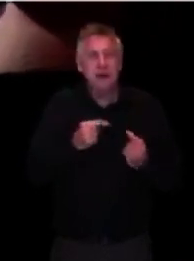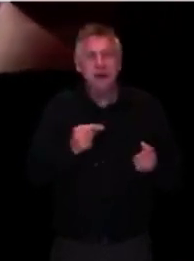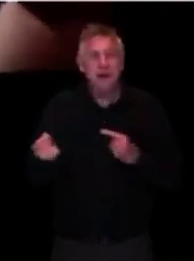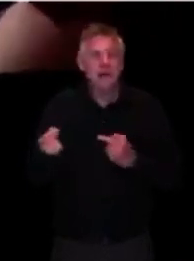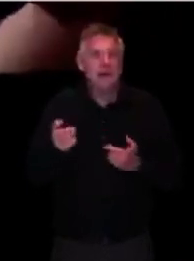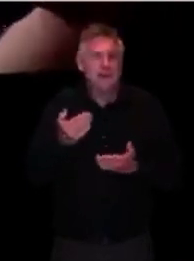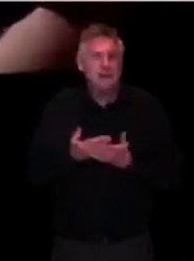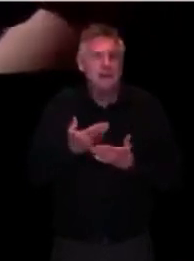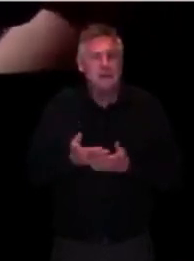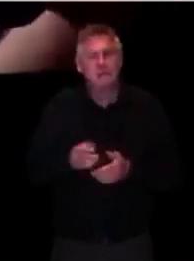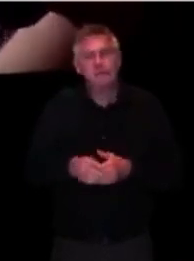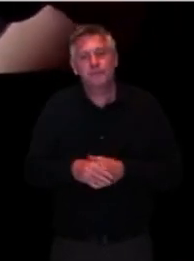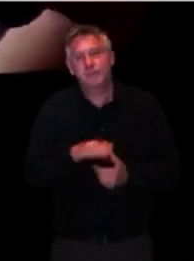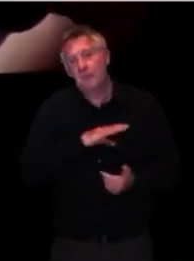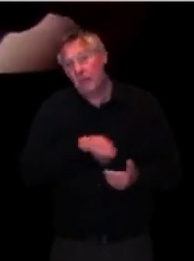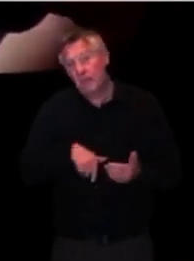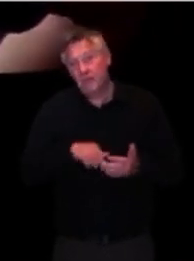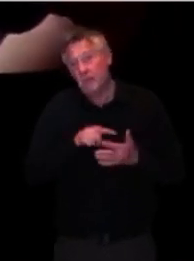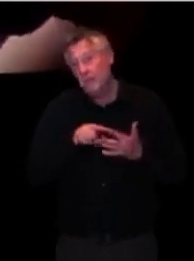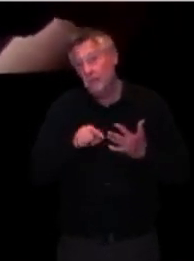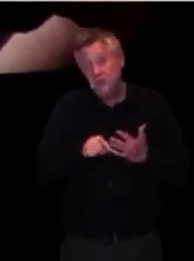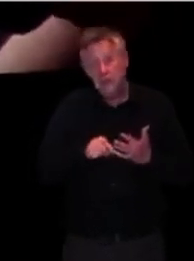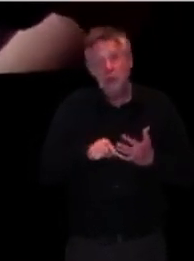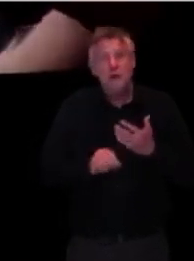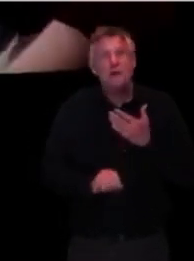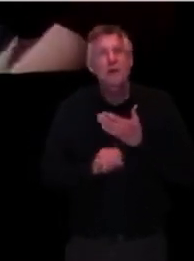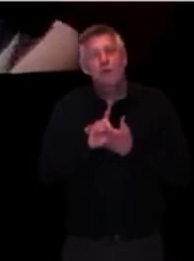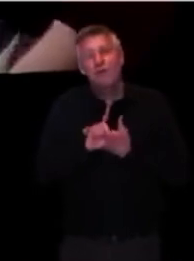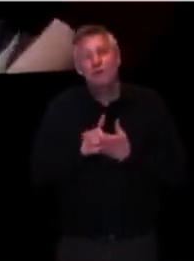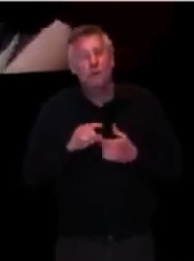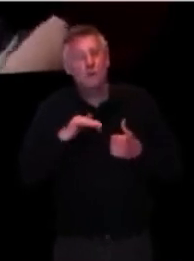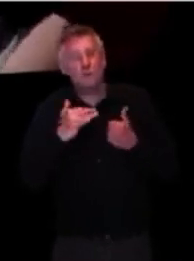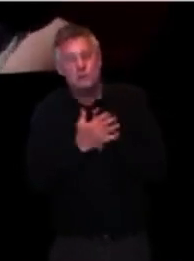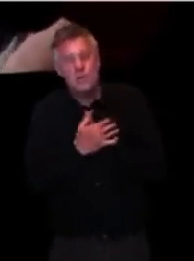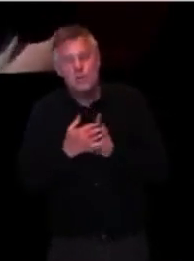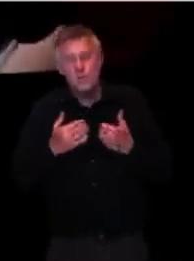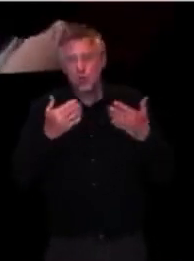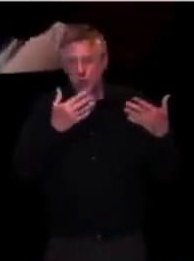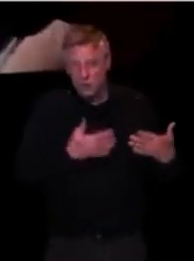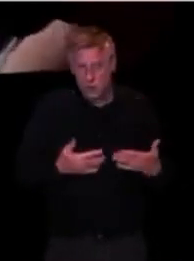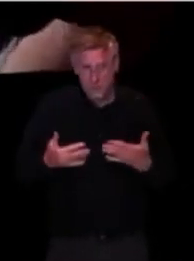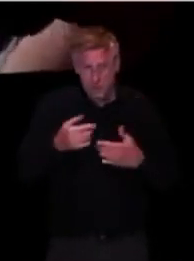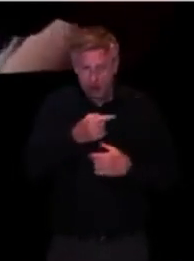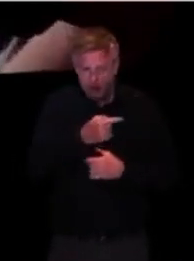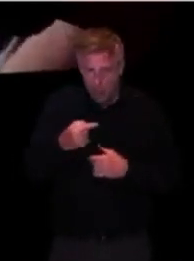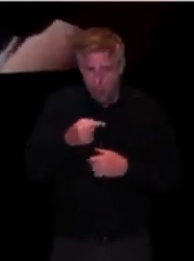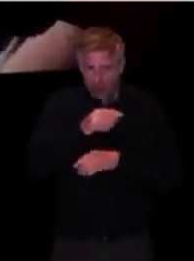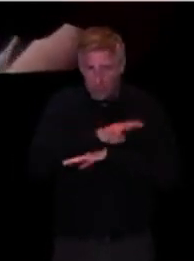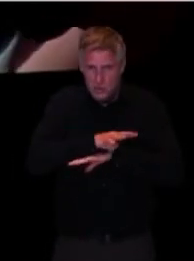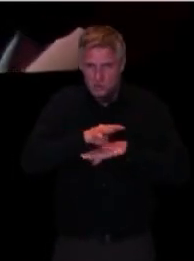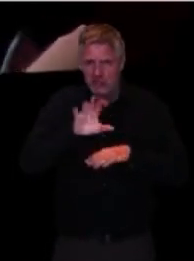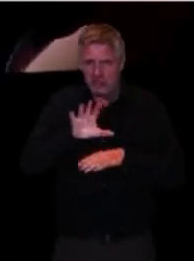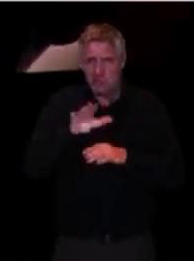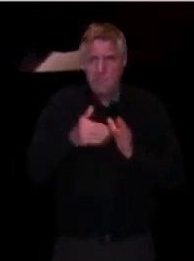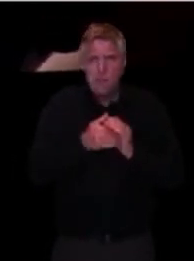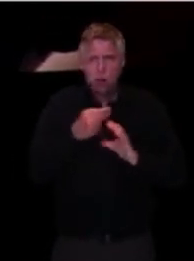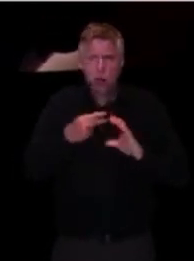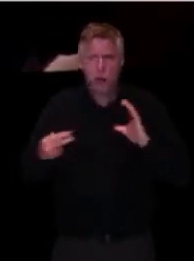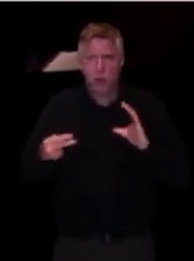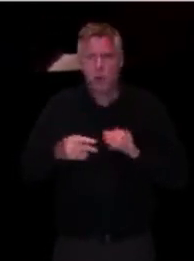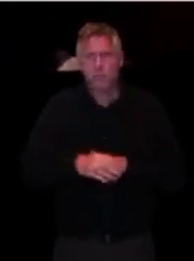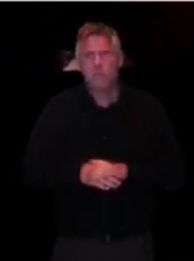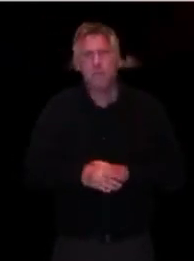enfin dernière chose l'innovation sociale les chiffres sont têtus 46000 45000 euros et je